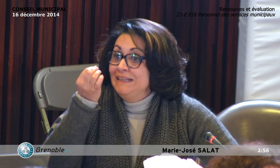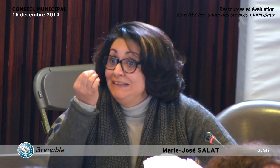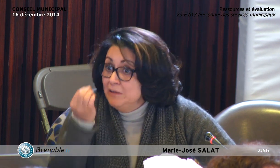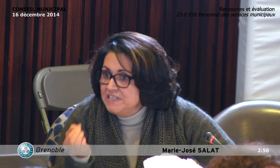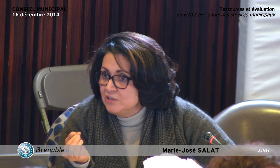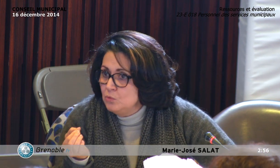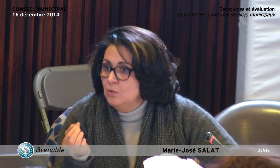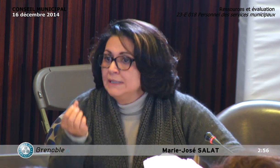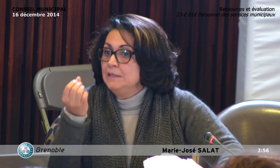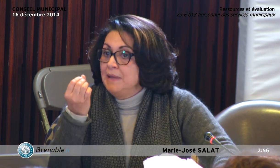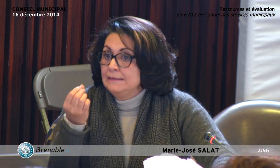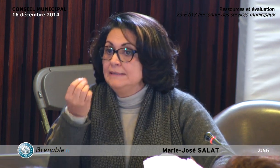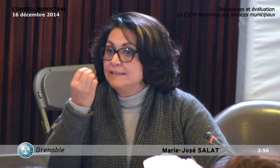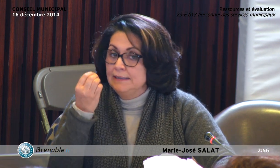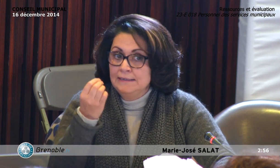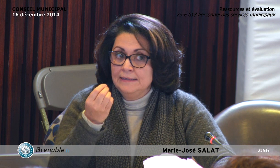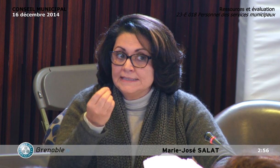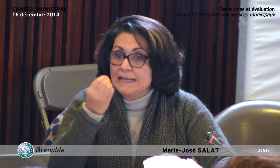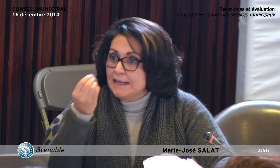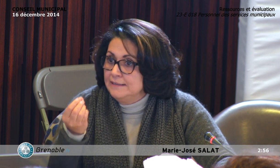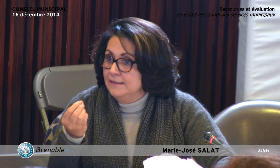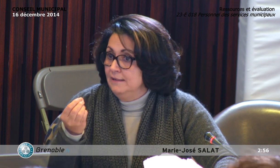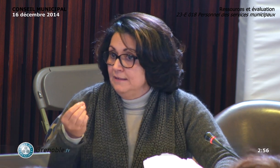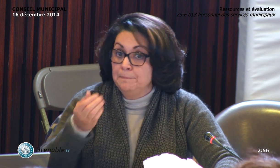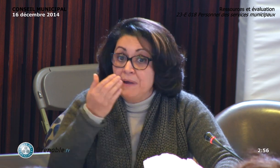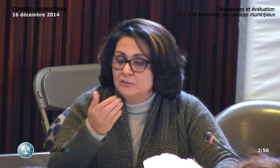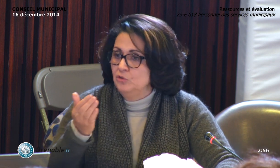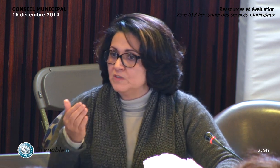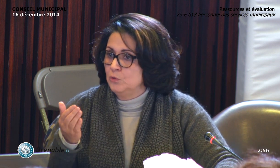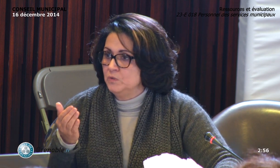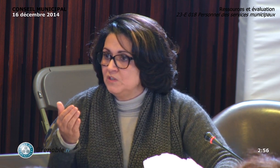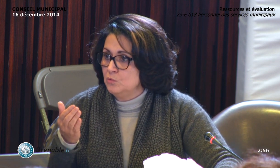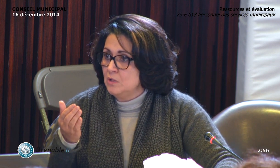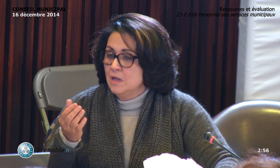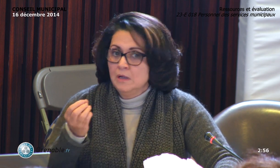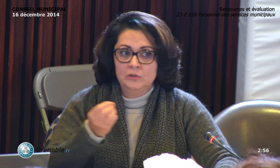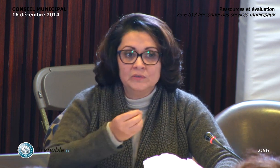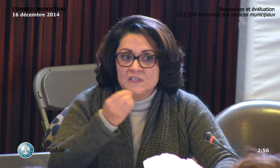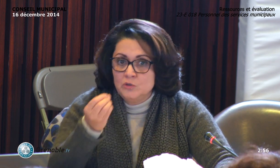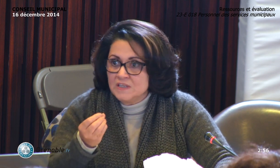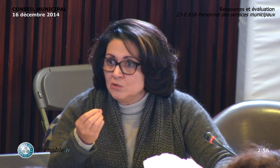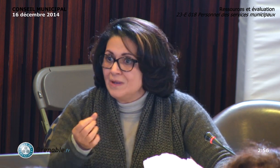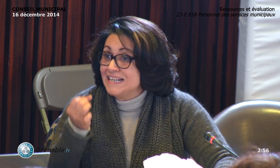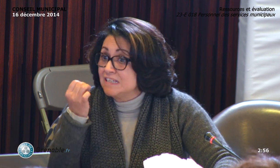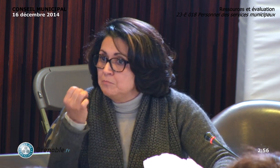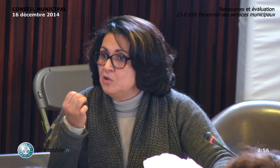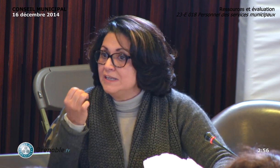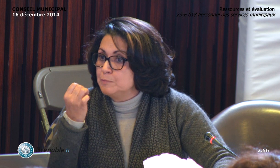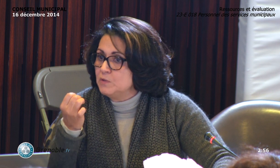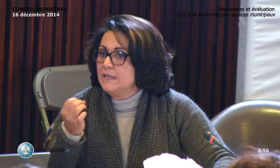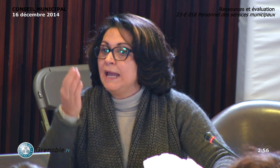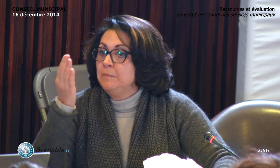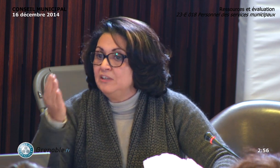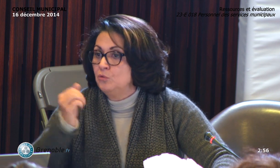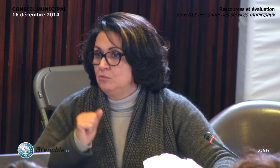et et non pas des démissions qui mettent les les les les les salariés qui partent dans ces conditions dans des situations extrêmement